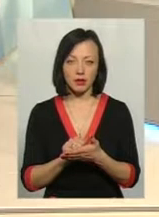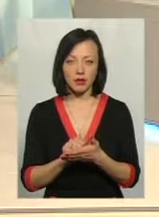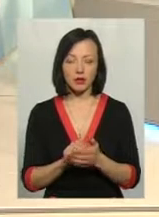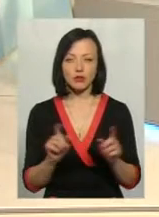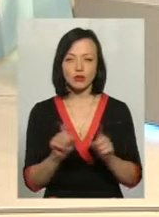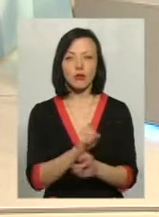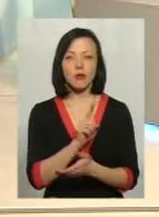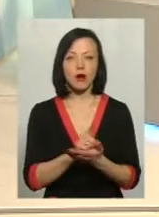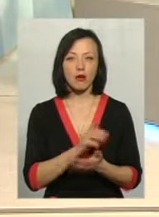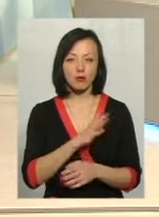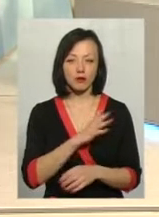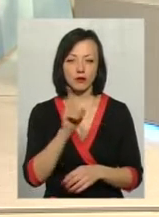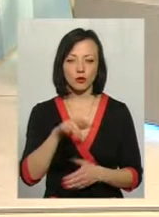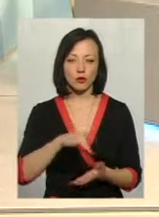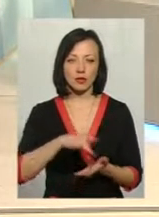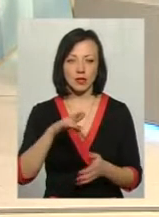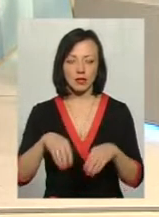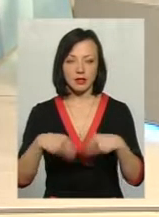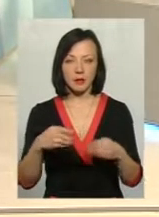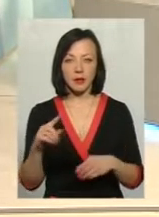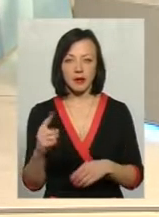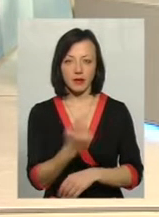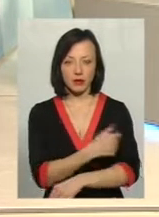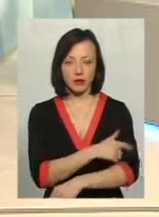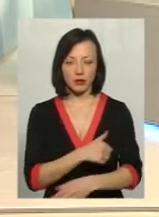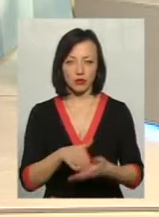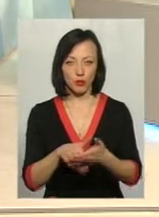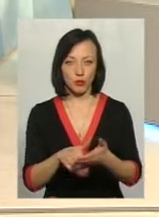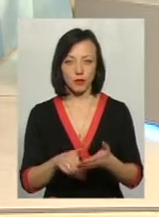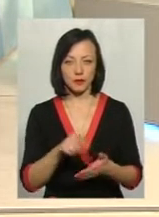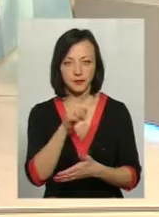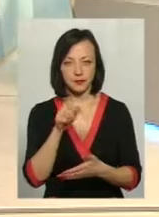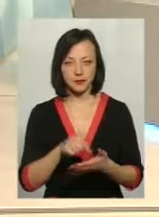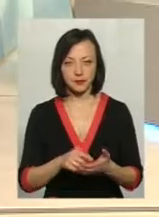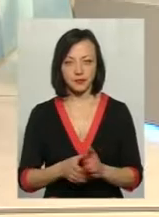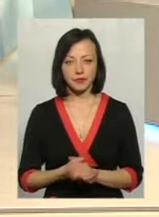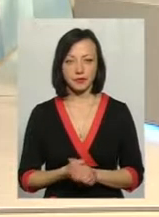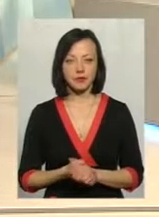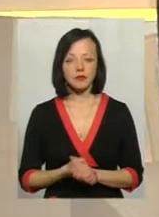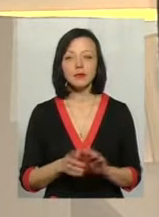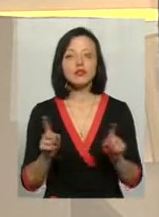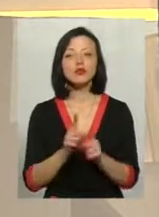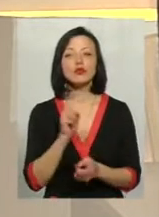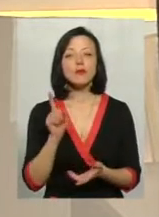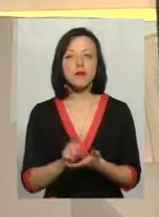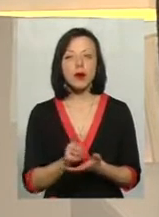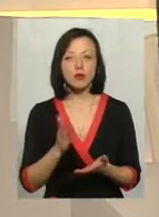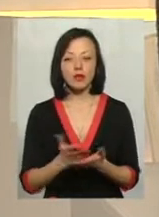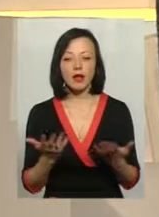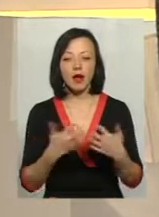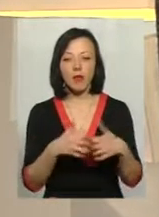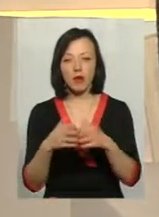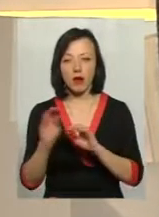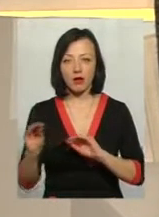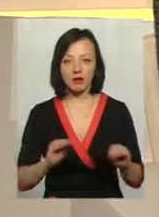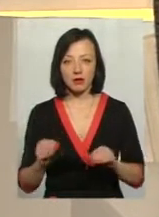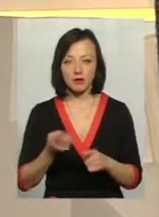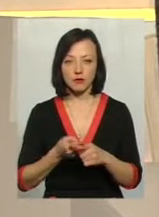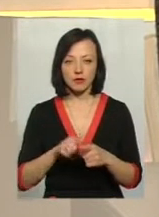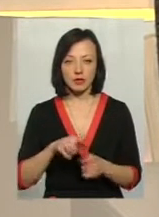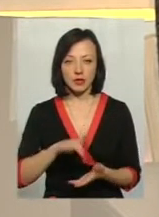що має бути в тому центрі надання первинної допомоги, що має бути, яке оснащення має бути в